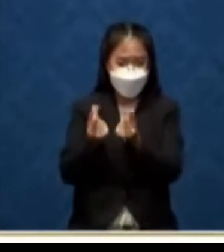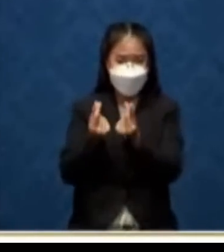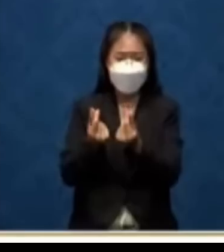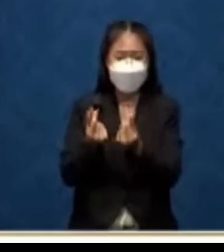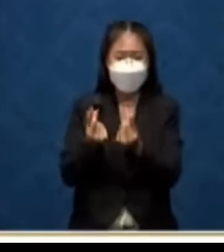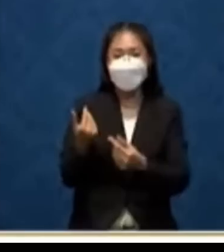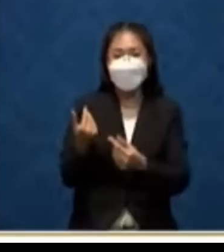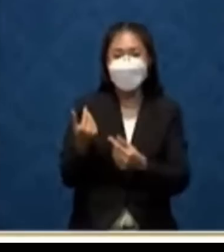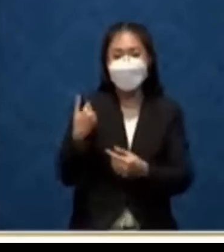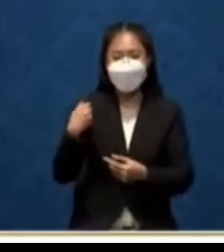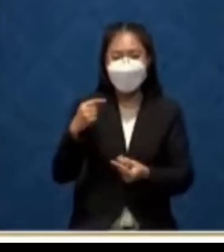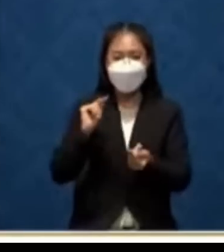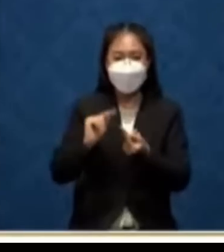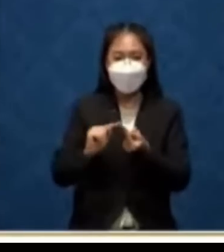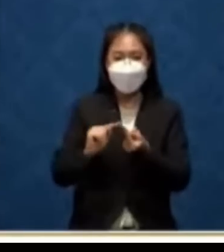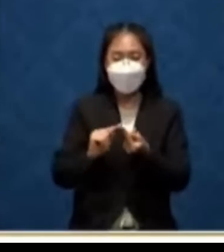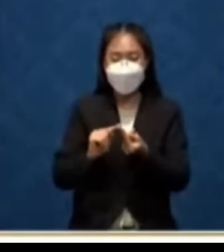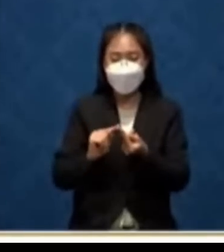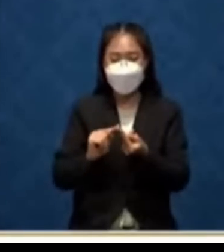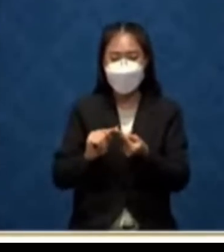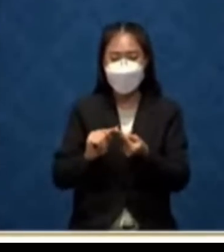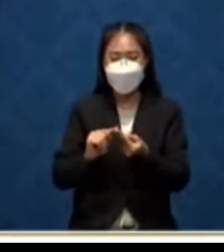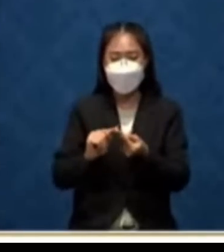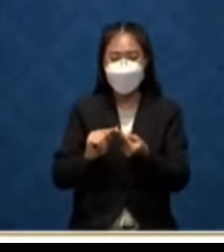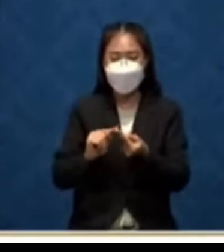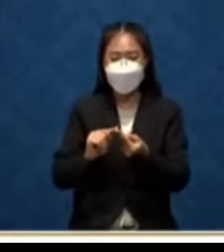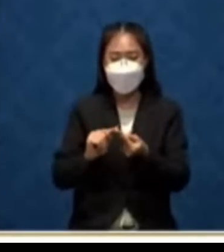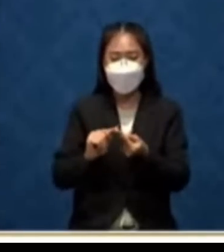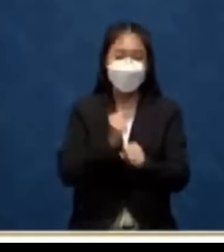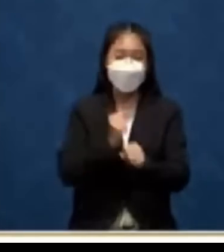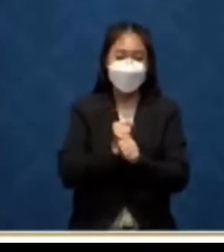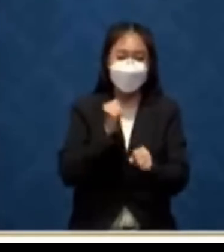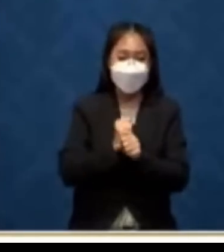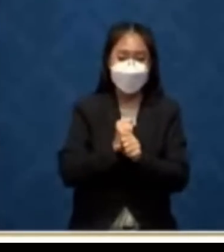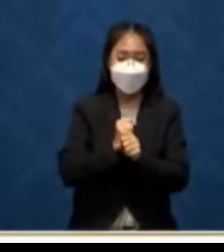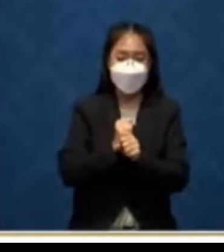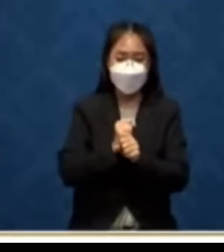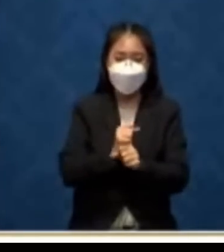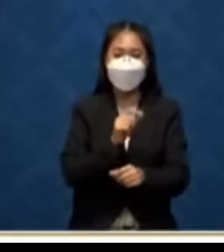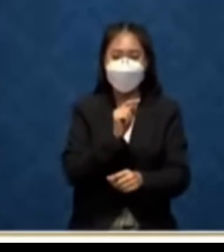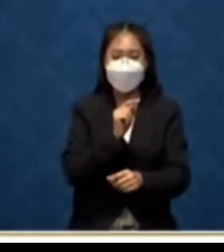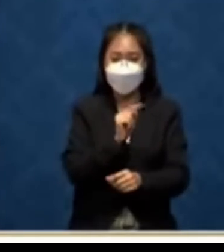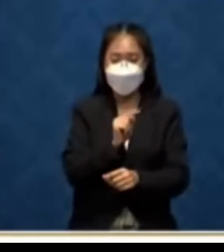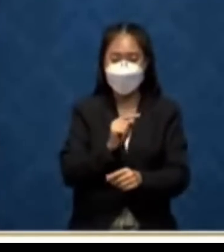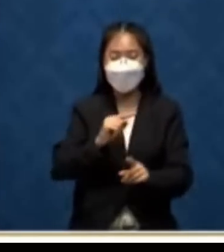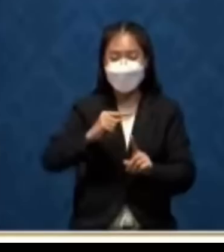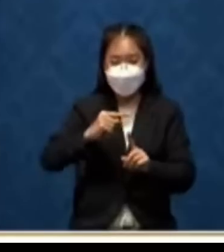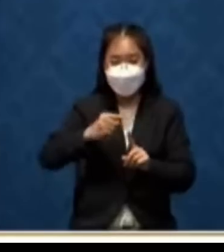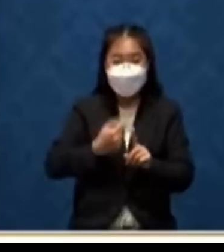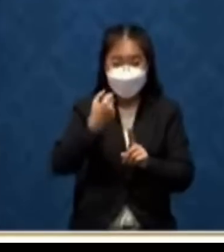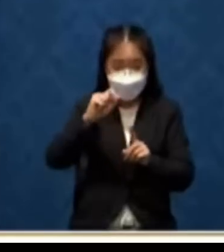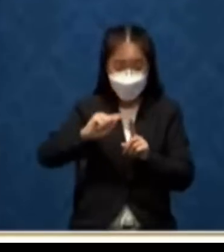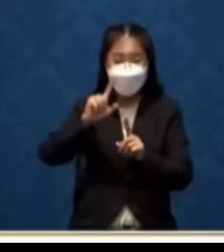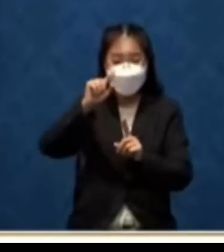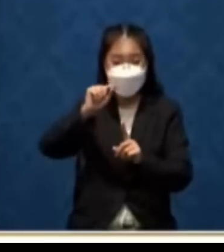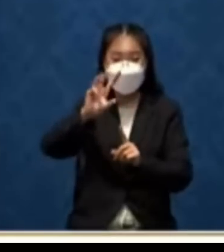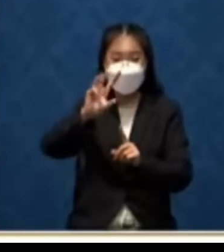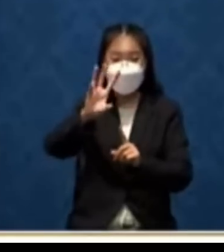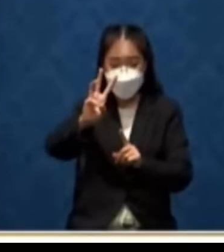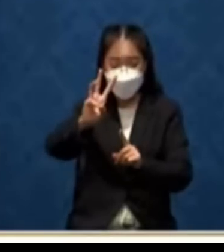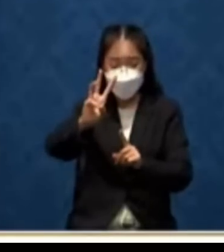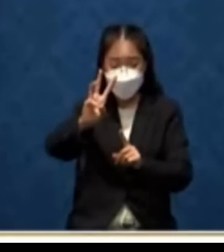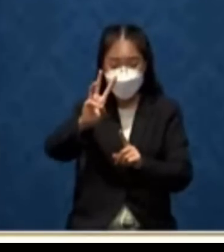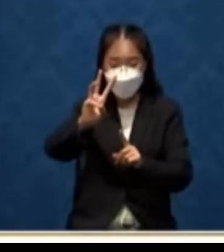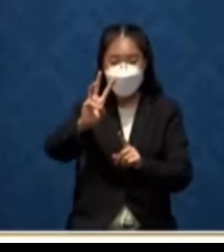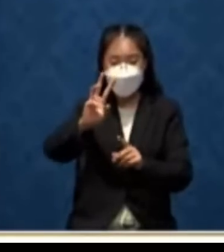ยังแฝงอยู่ในไทม์ไลน์ของการดำเนินคดีนี้บุกค้นไปตั้งแต่26ตุลาแต่เพิ่งมาออกหมาย